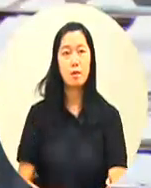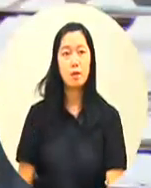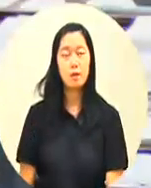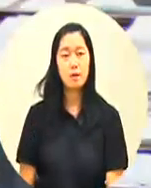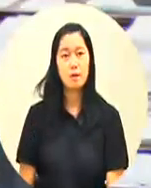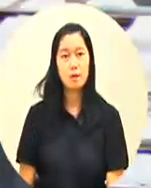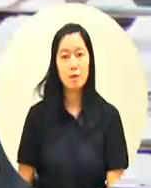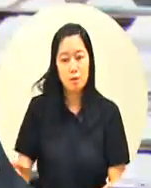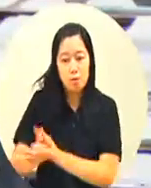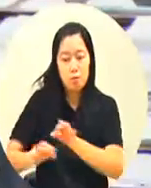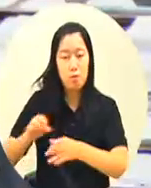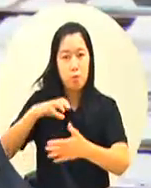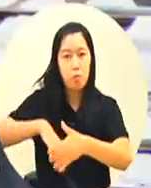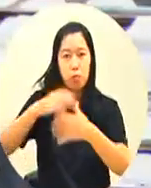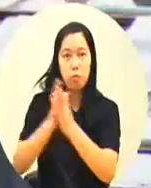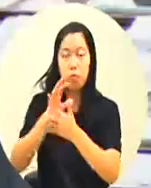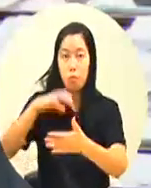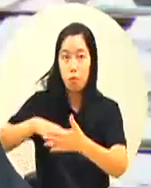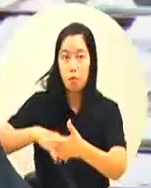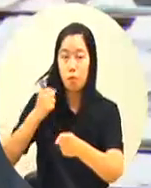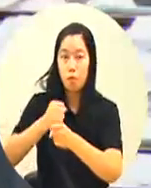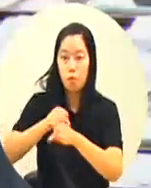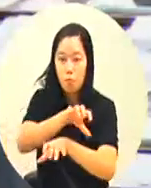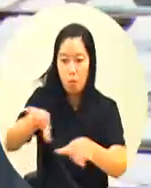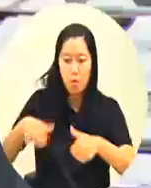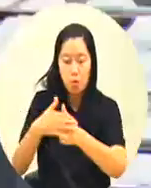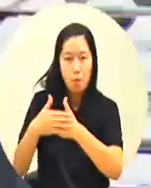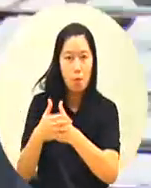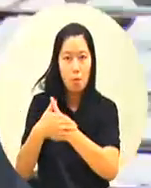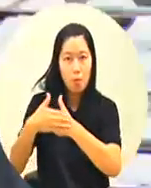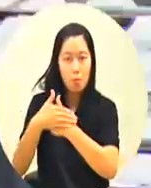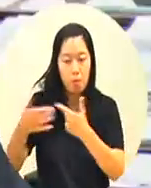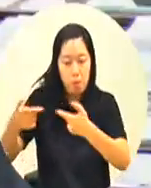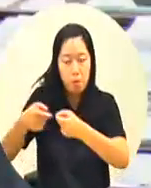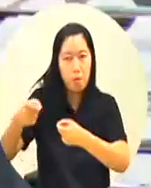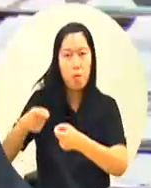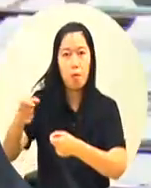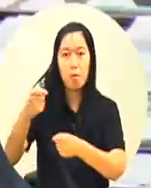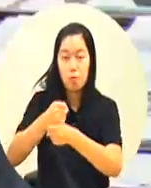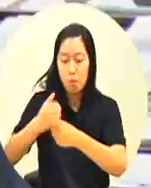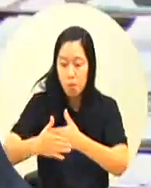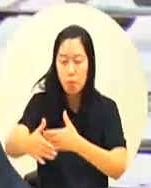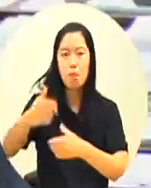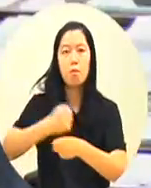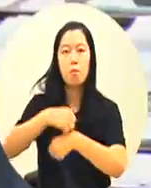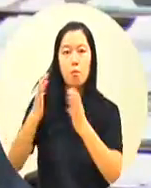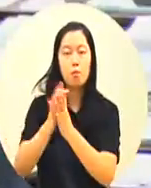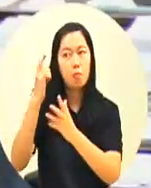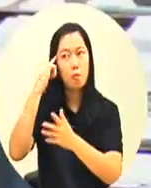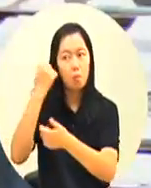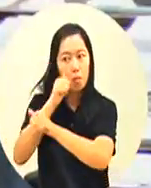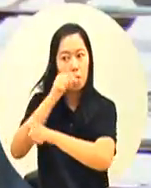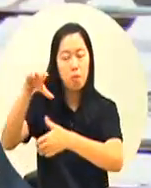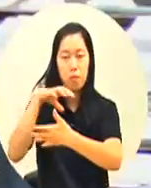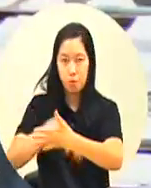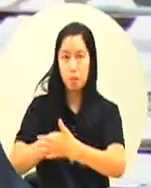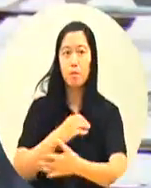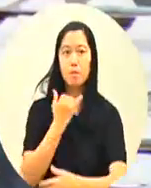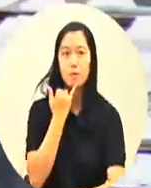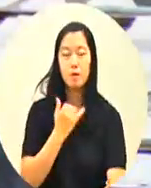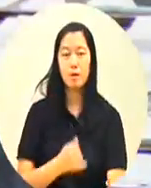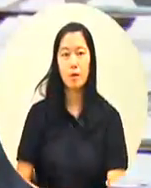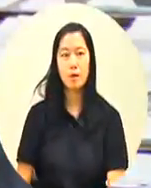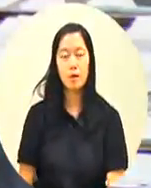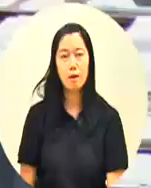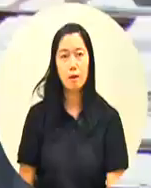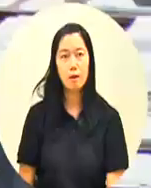面，你所有里面东西都已经跟环保全部契合在一起，在你的制程里面你就是要去考虑到这些东西了。那其实我刚